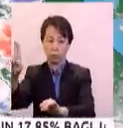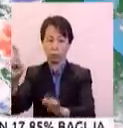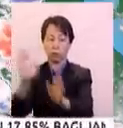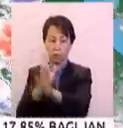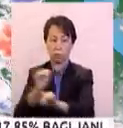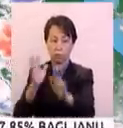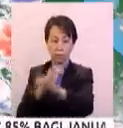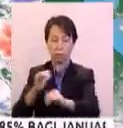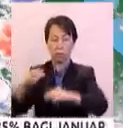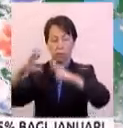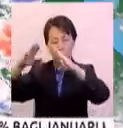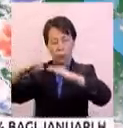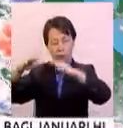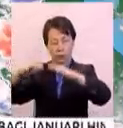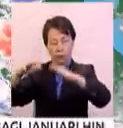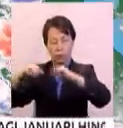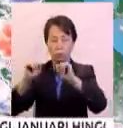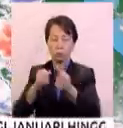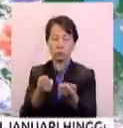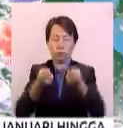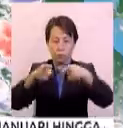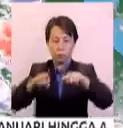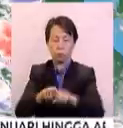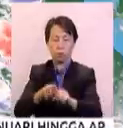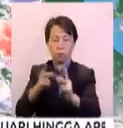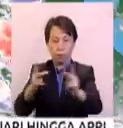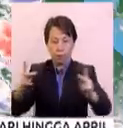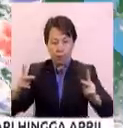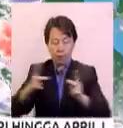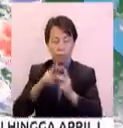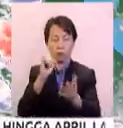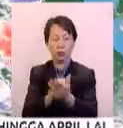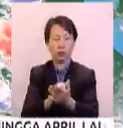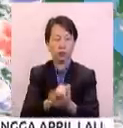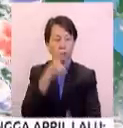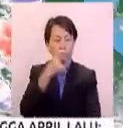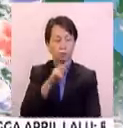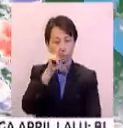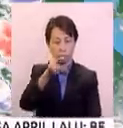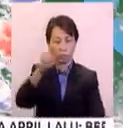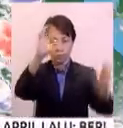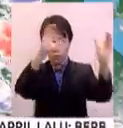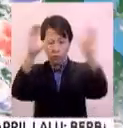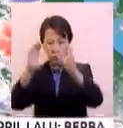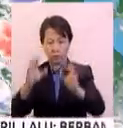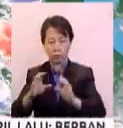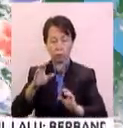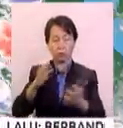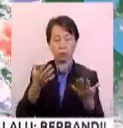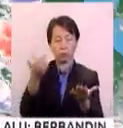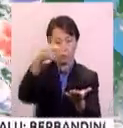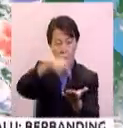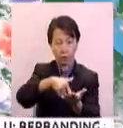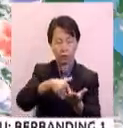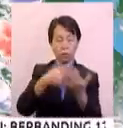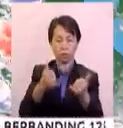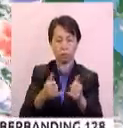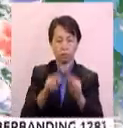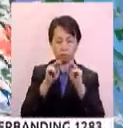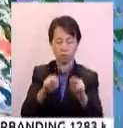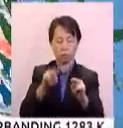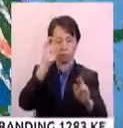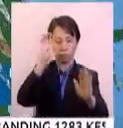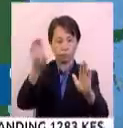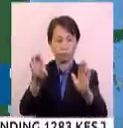menyebabkan cuaca lebih lembap berlaku di kawasan tersebut. Untuk melihat keadaan cuaca dengan lebih terperinci, kita teruskan dengan